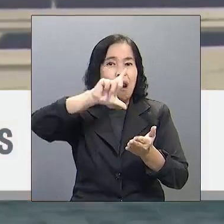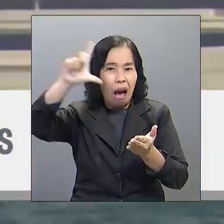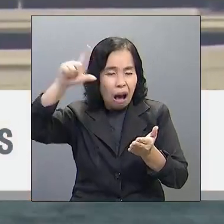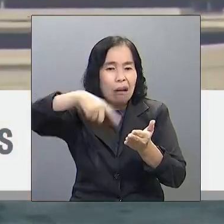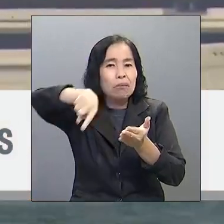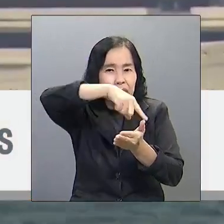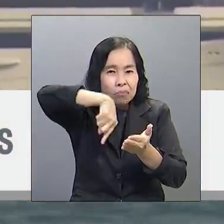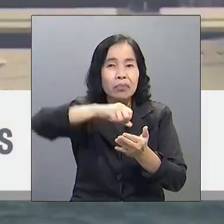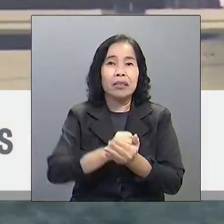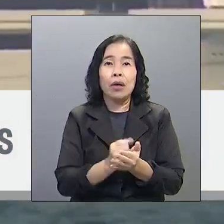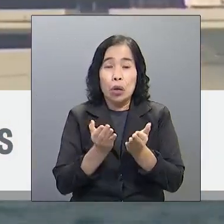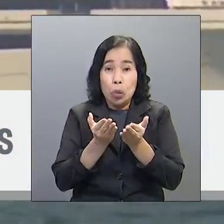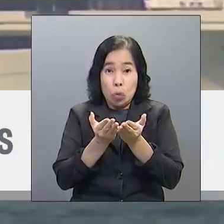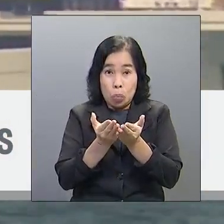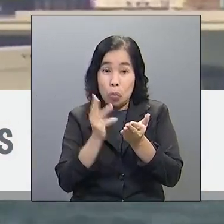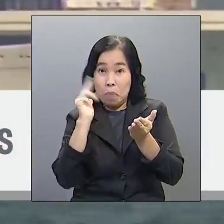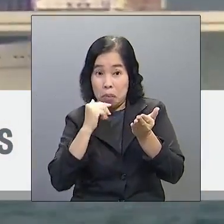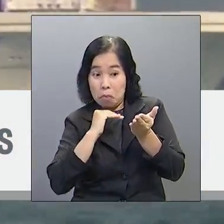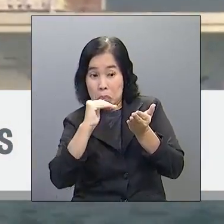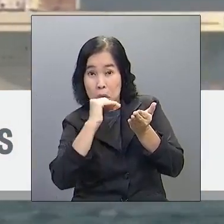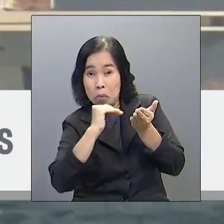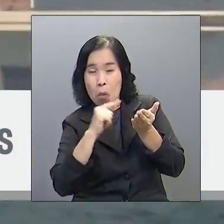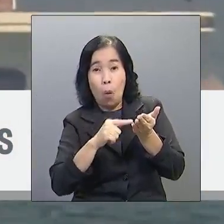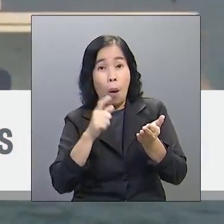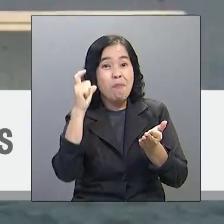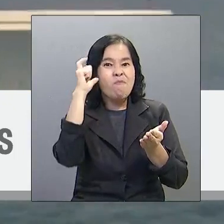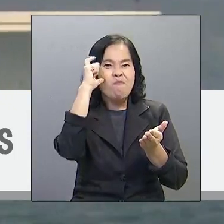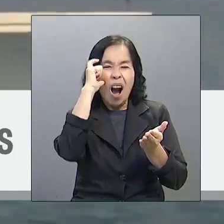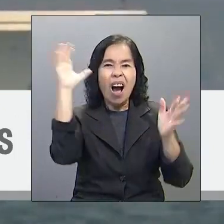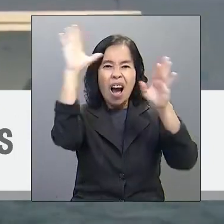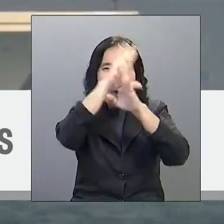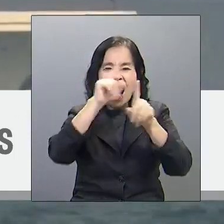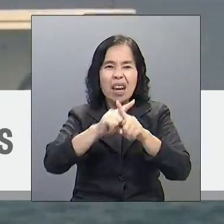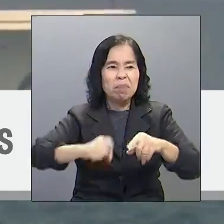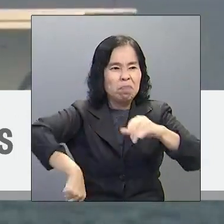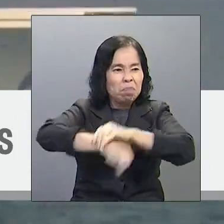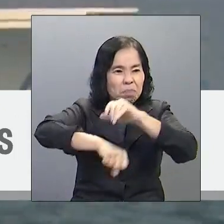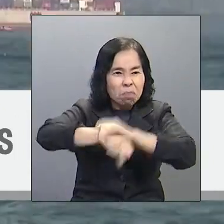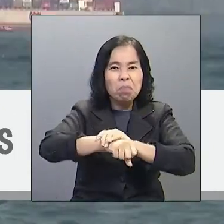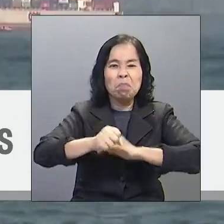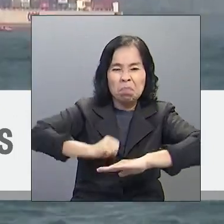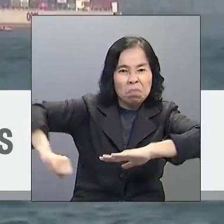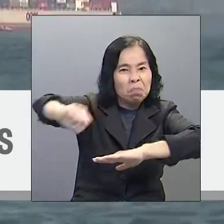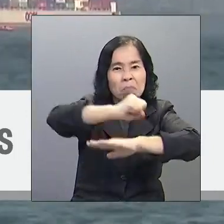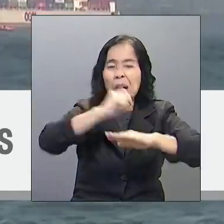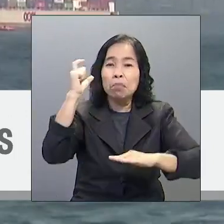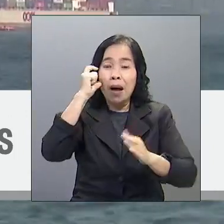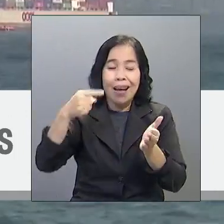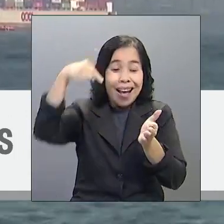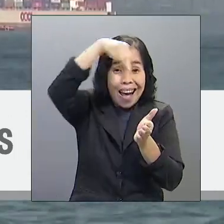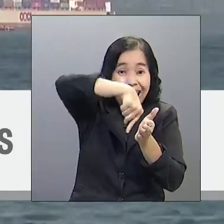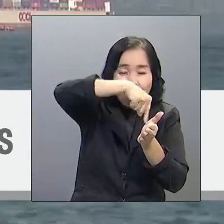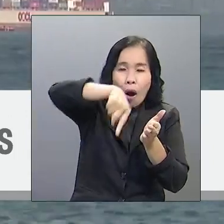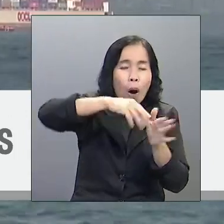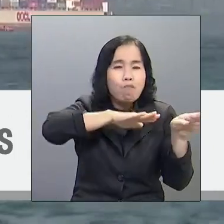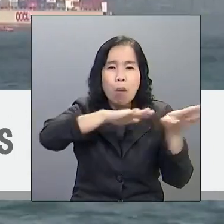ค่ะตัวเรือทคผชมเห็นเขาบอกวามีขนาดใหญ่มากกวาสนามฟุตบอลทั้งสนามนะคะ มีทุกอย่างครบครันค่ ทั้